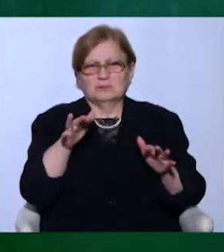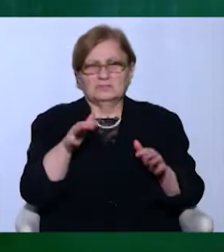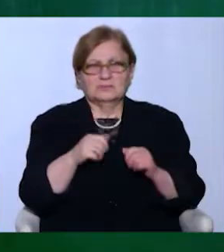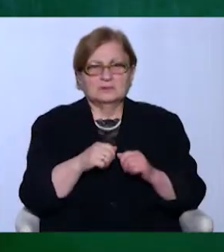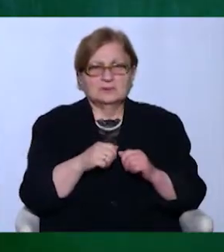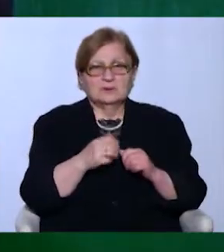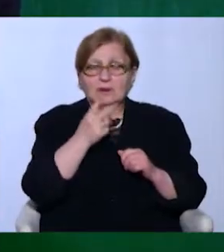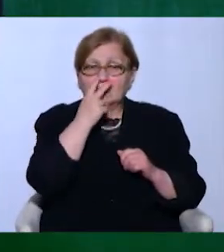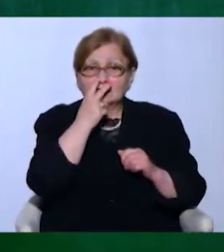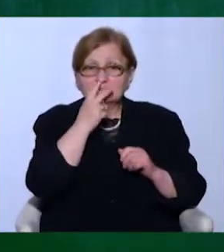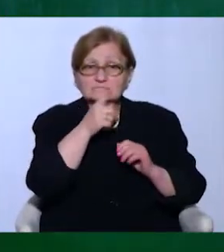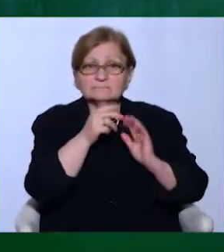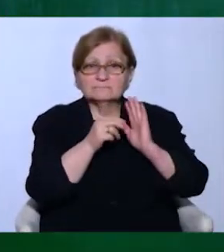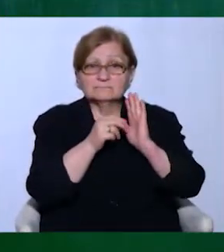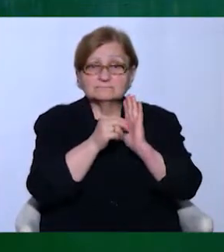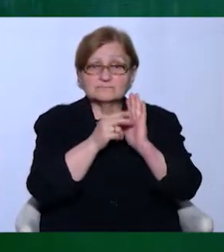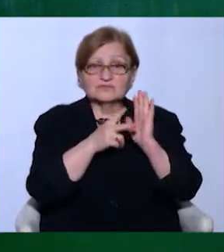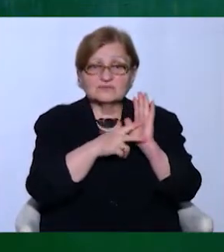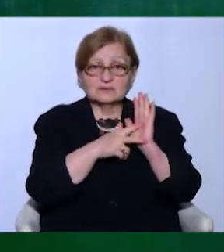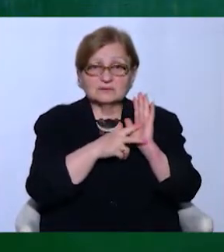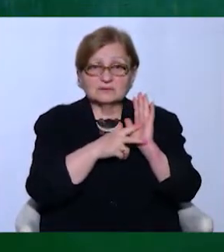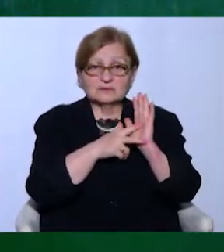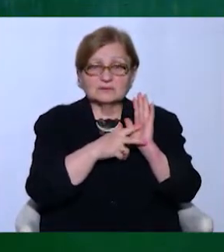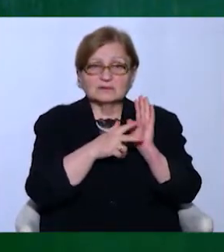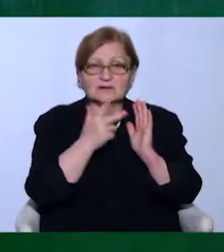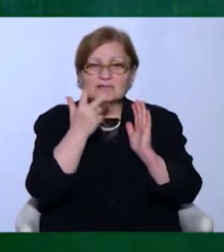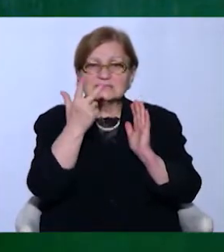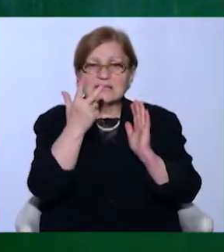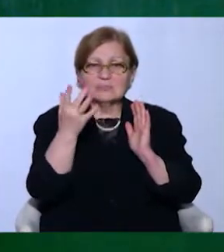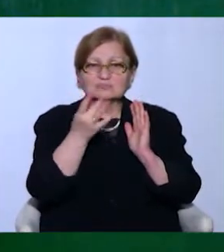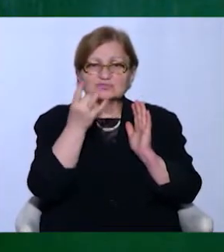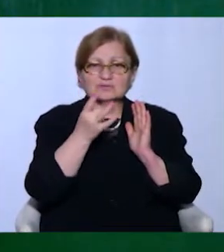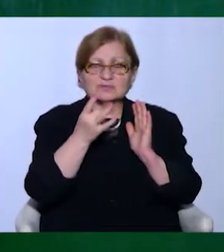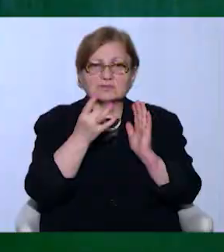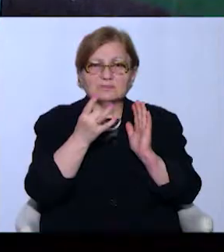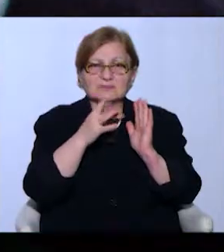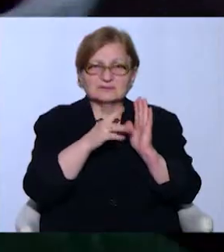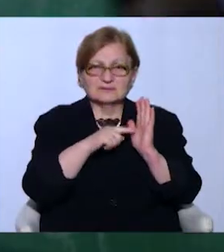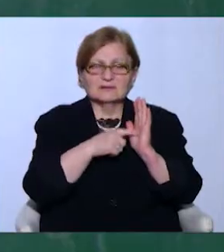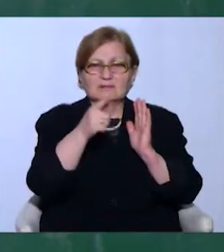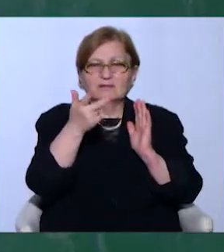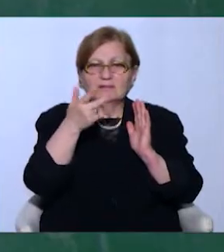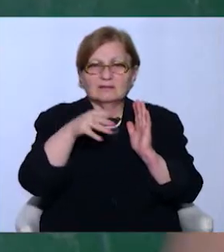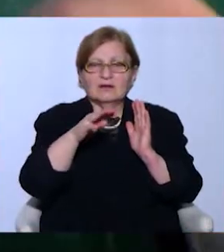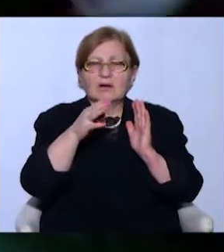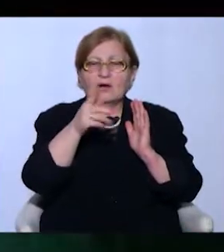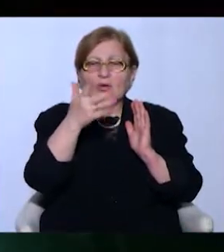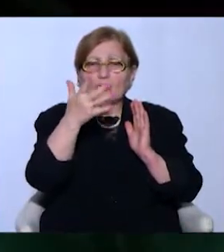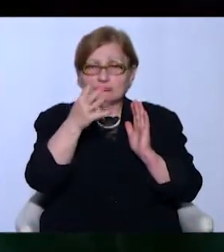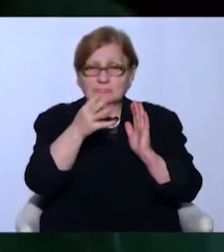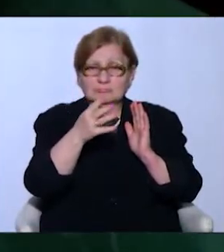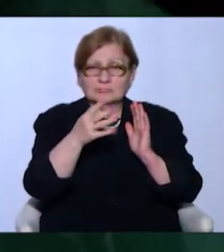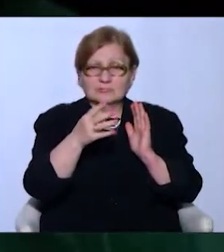ეხლა მოდი 18-ის, როდესაც აქ მქონდა 3ჯერ 18 და ეს იყო 54. 4ჯერ 18 რამდენი